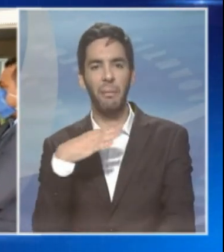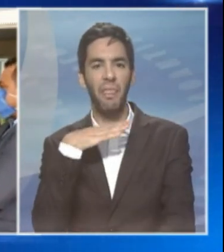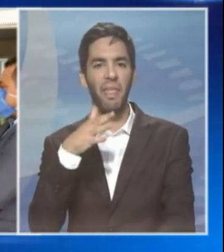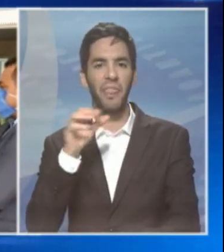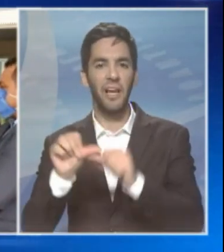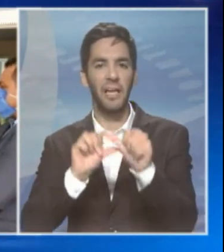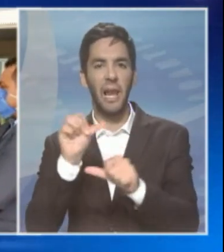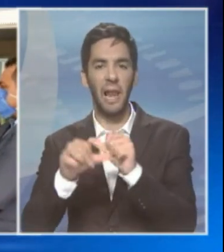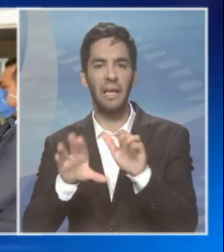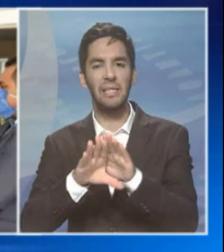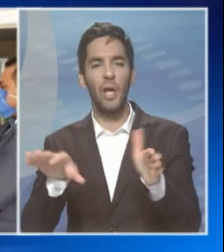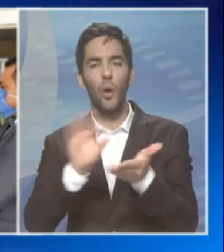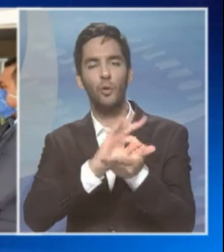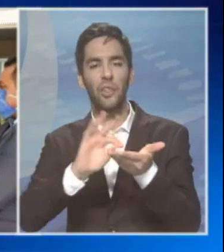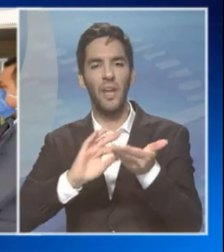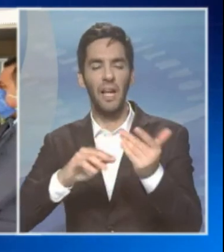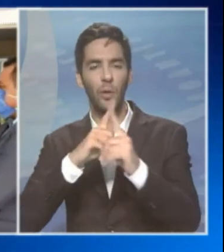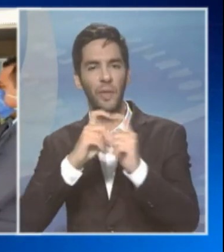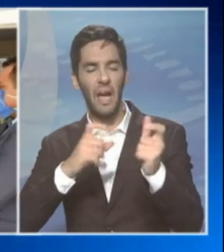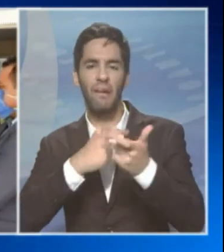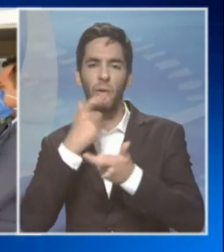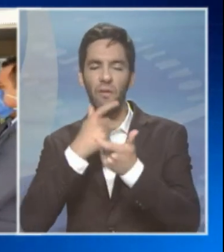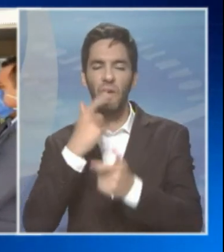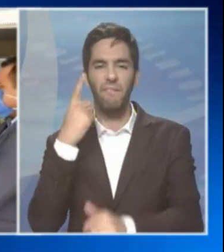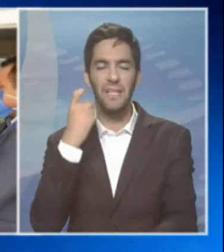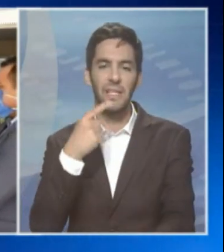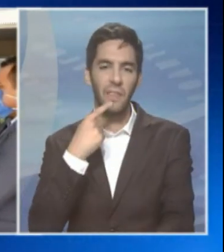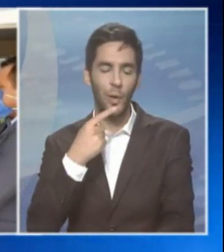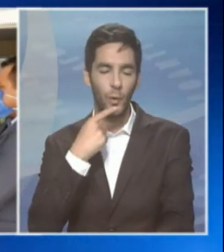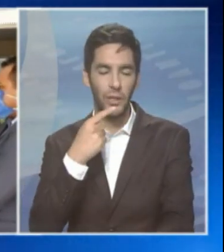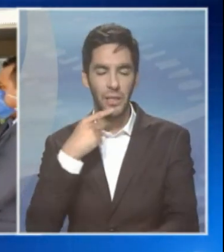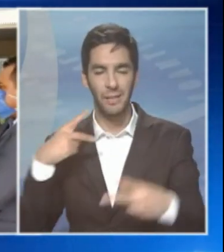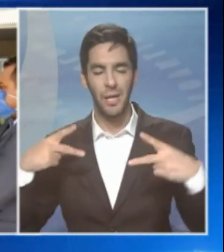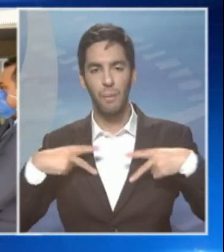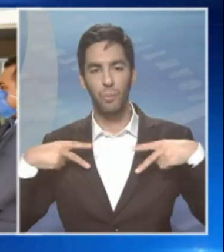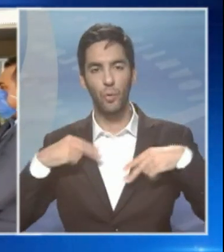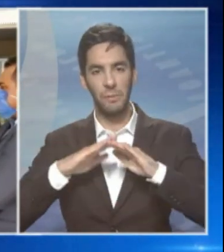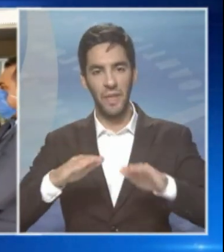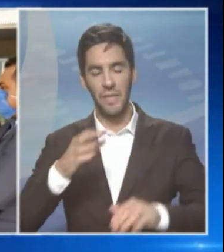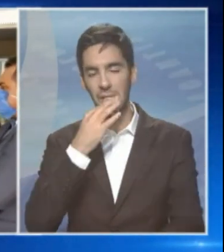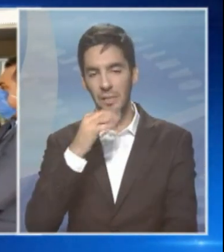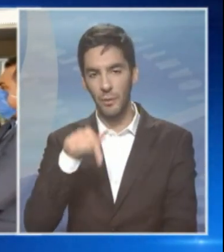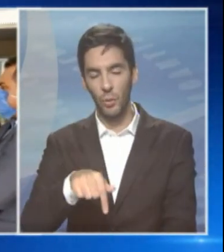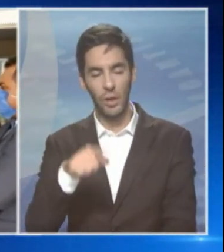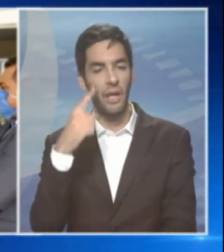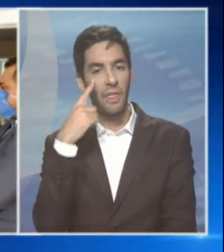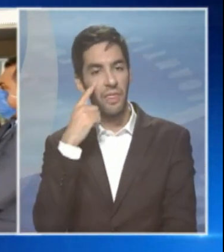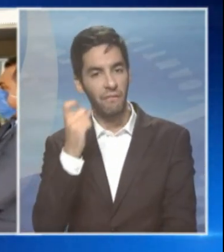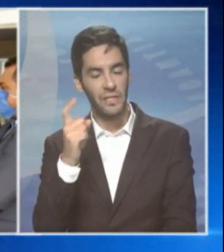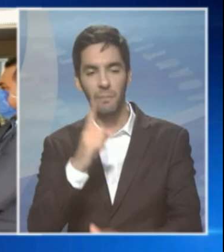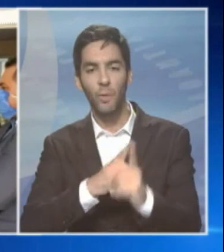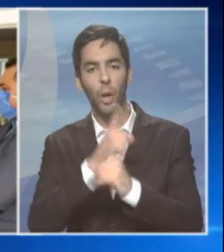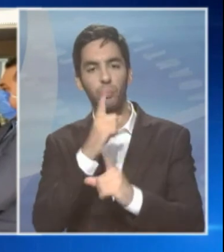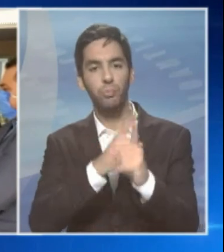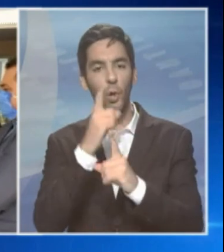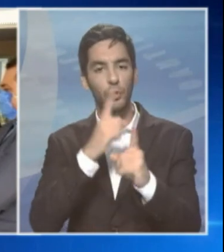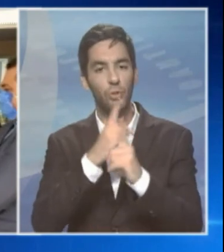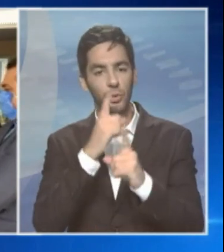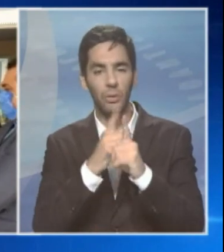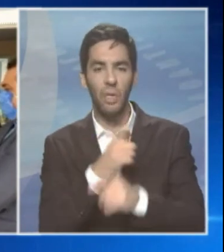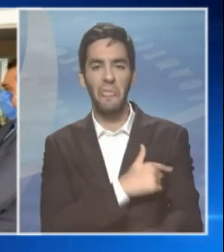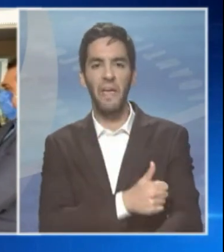σχολεία. Το Υπουργείο Παιδείας δεν μπορεί να παραμείνει θεατής. Σε περιπτώσεις πλημελούς άσκησης